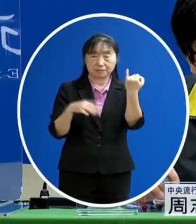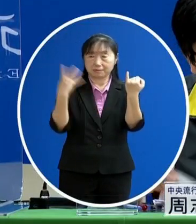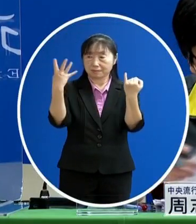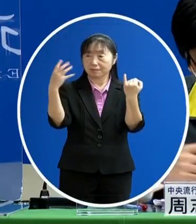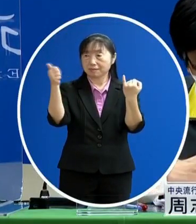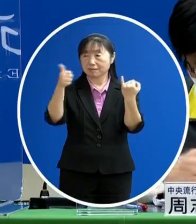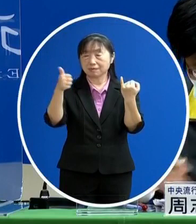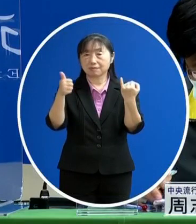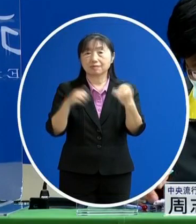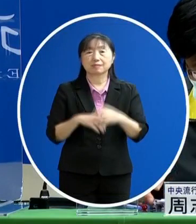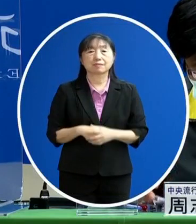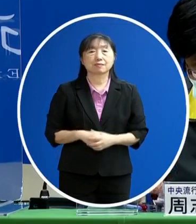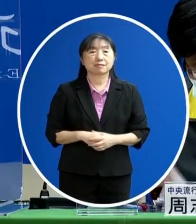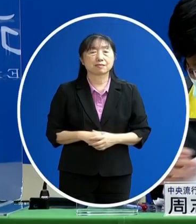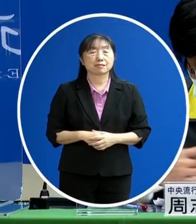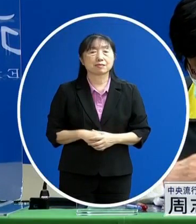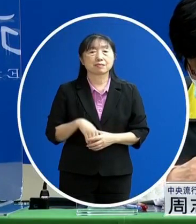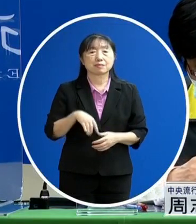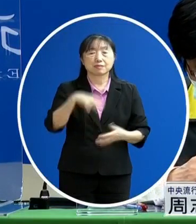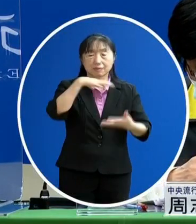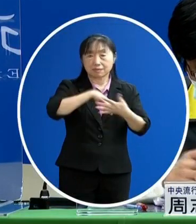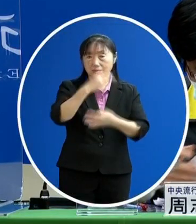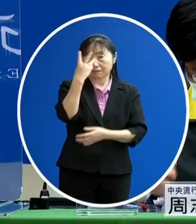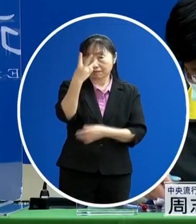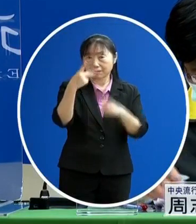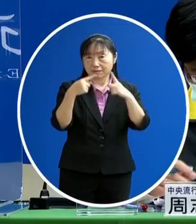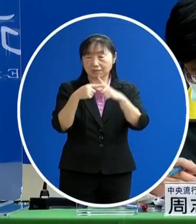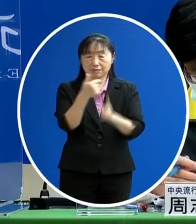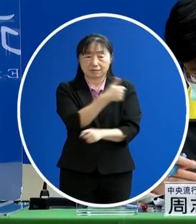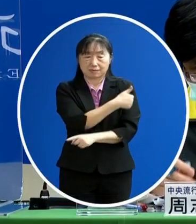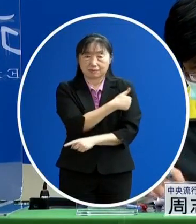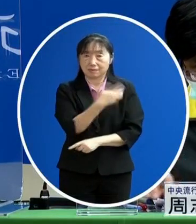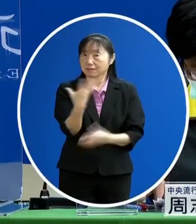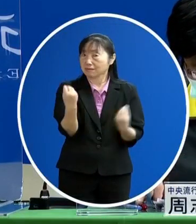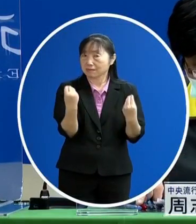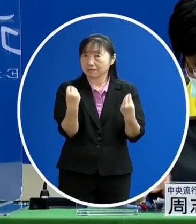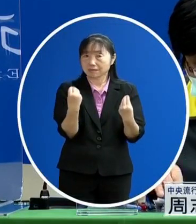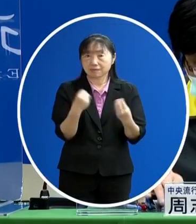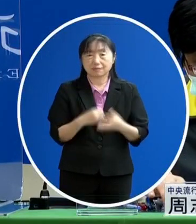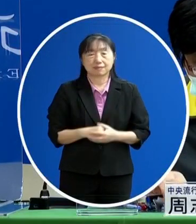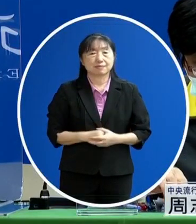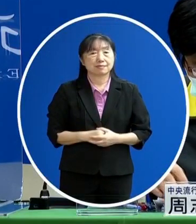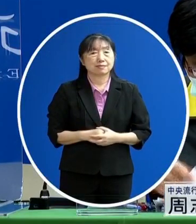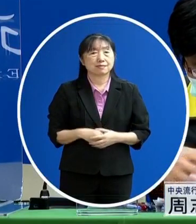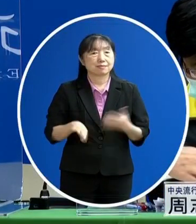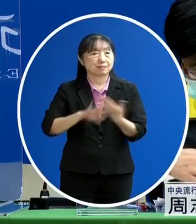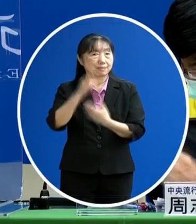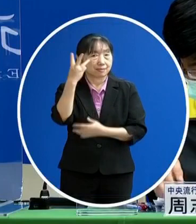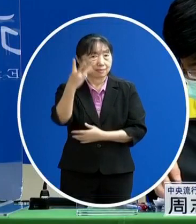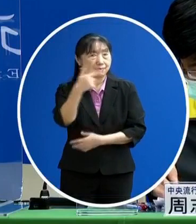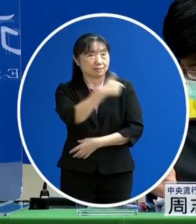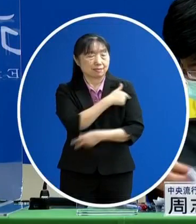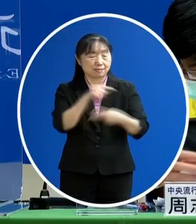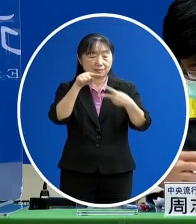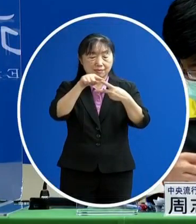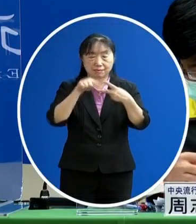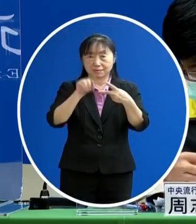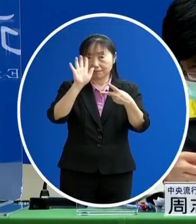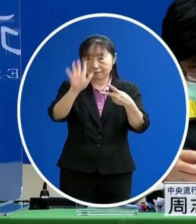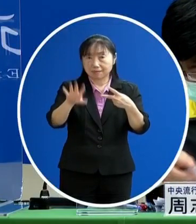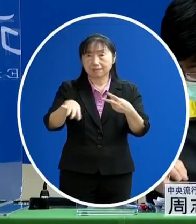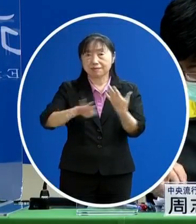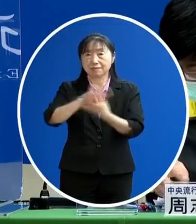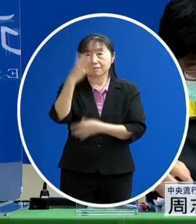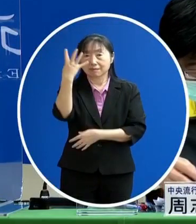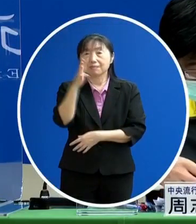现什么问题？会出现一个问题是，他就算这一次过了关，他5月31号有极大的可能